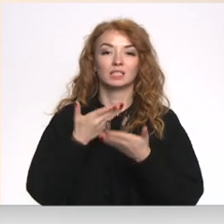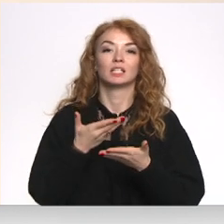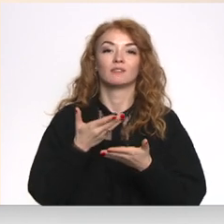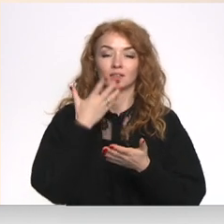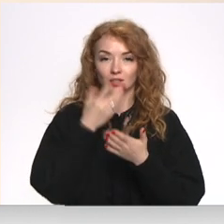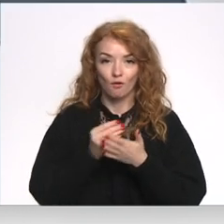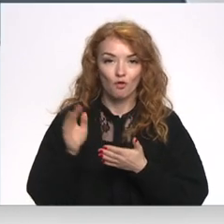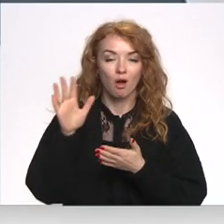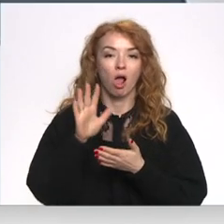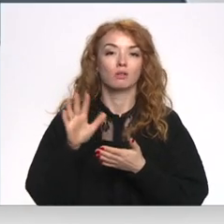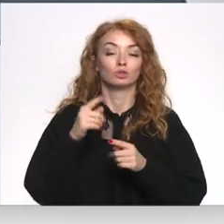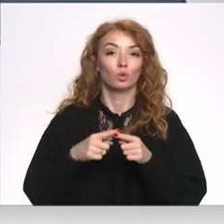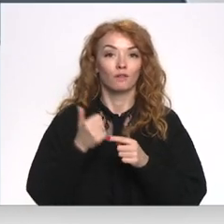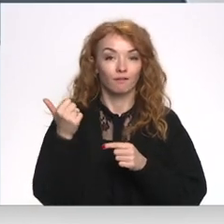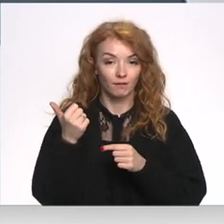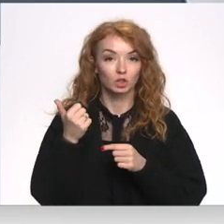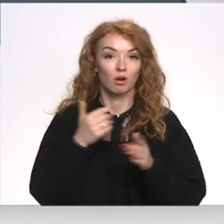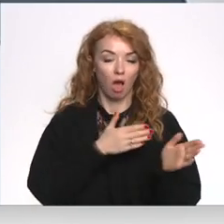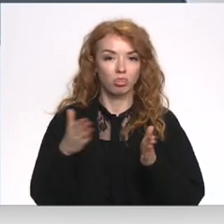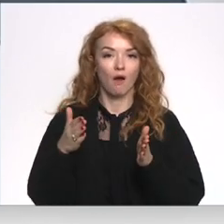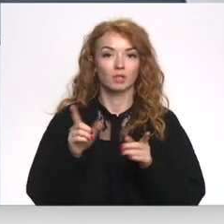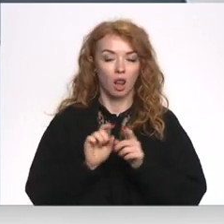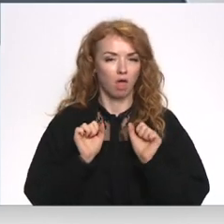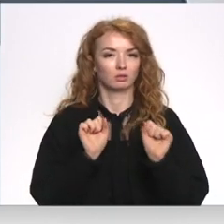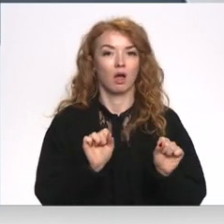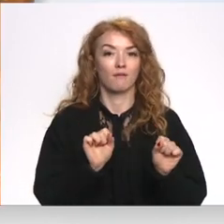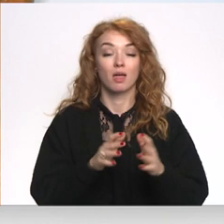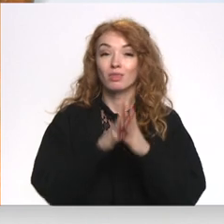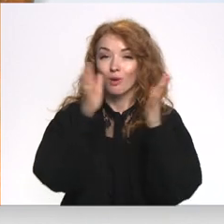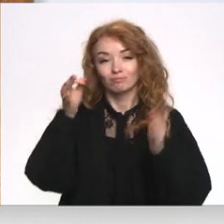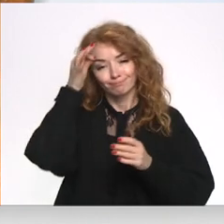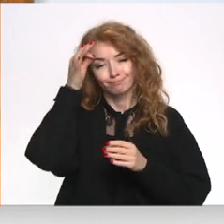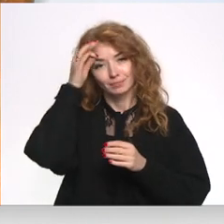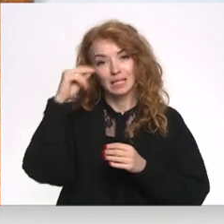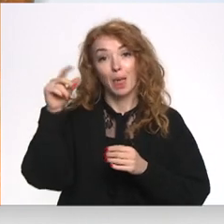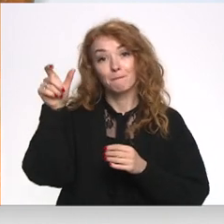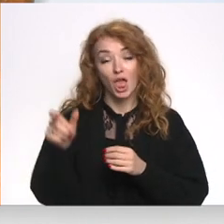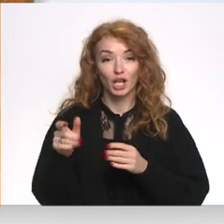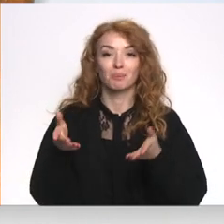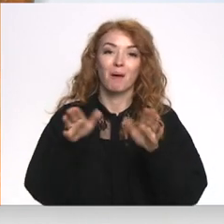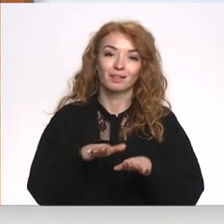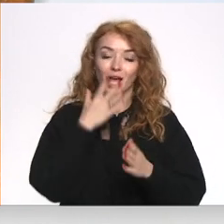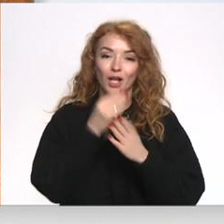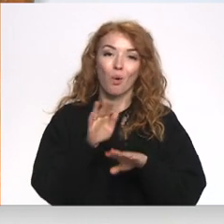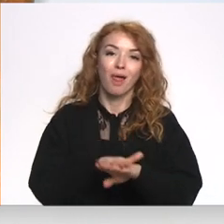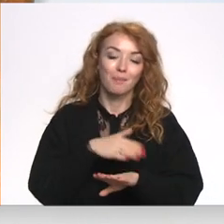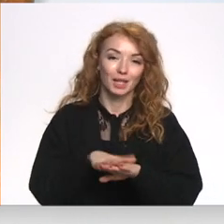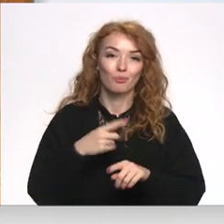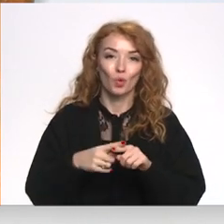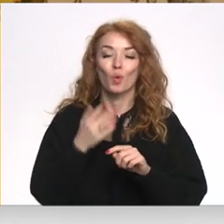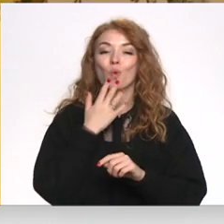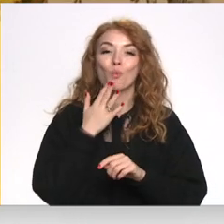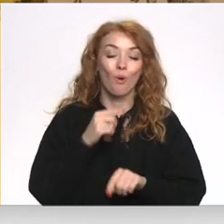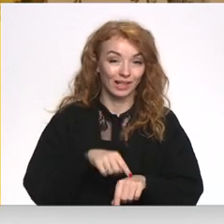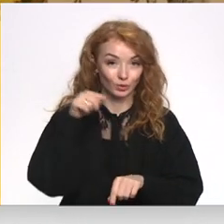savu valsti, un viņš ir gatavs par to arī pastāvēt. Daudzās atmiņās Zebariņš palicis ar savu labsirdību un humoru